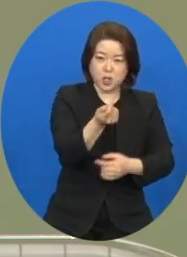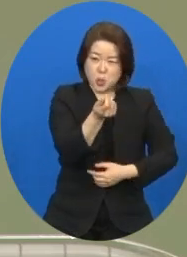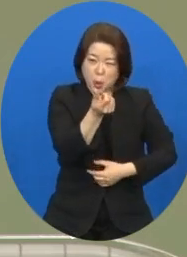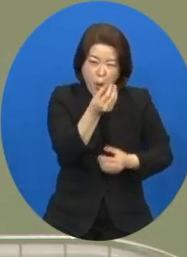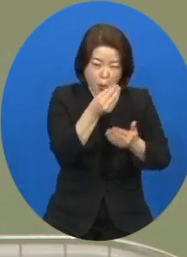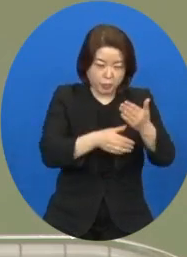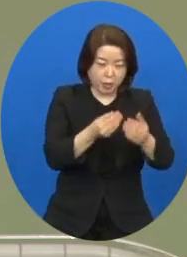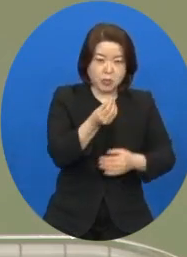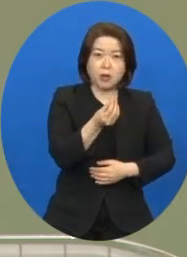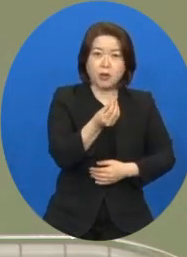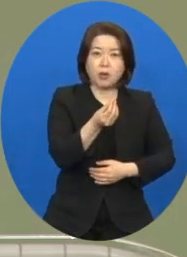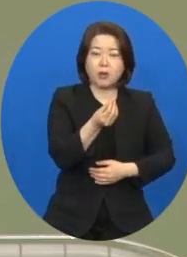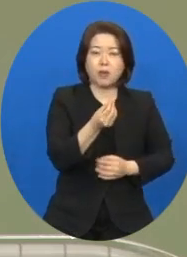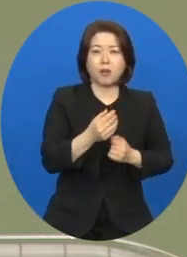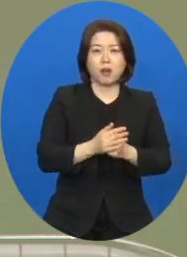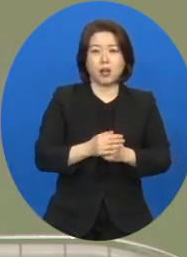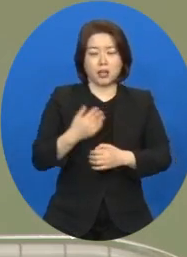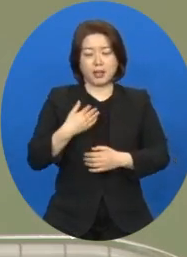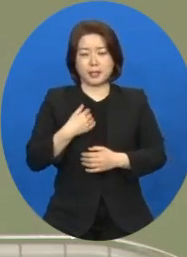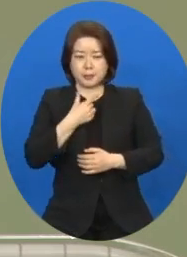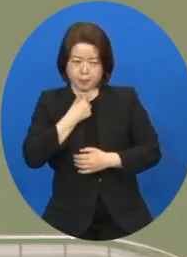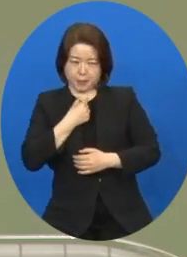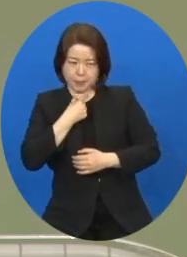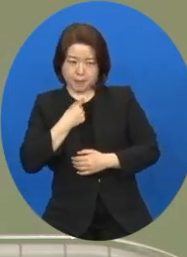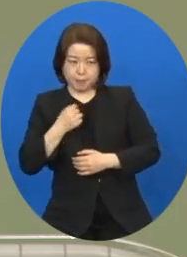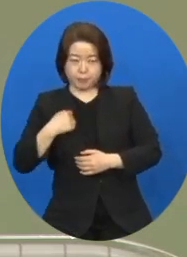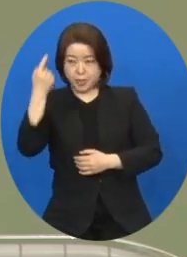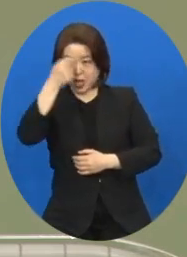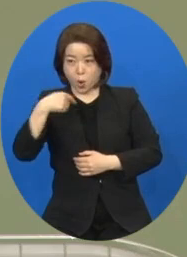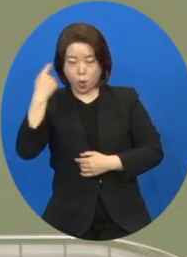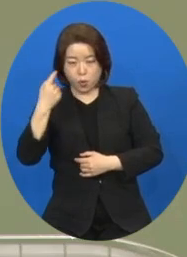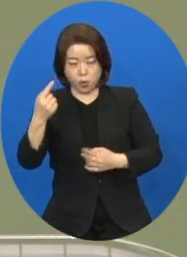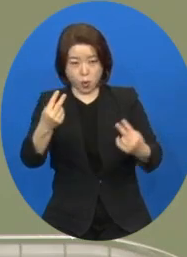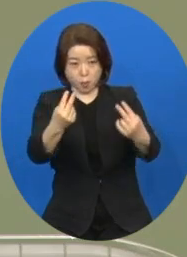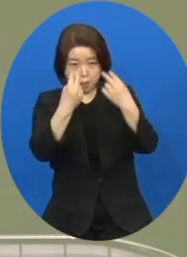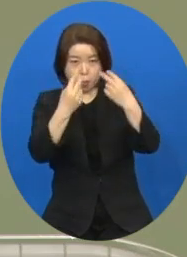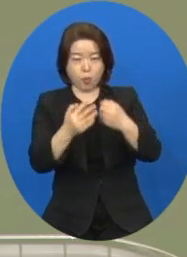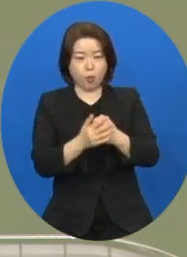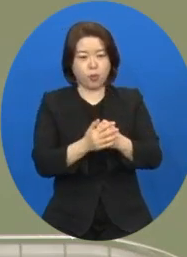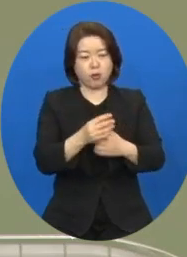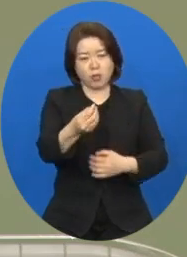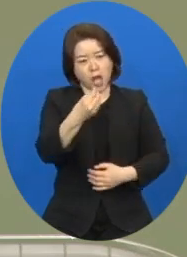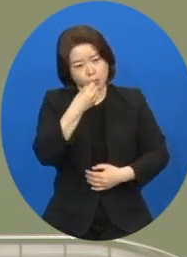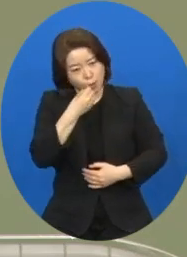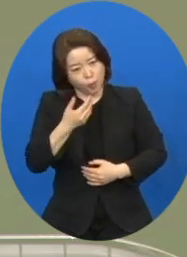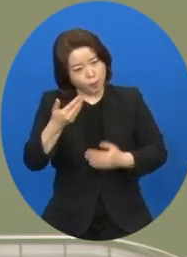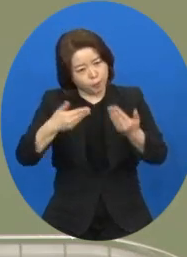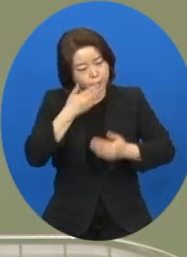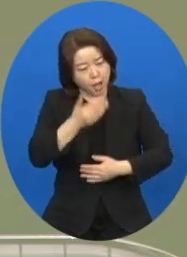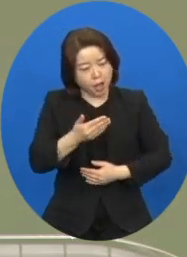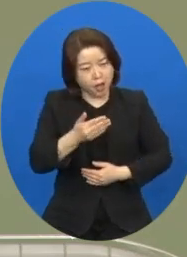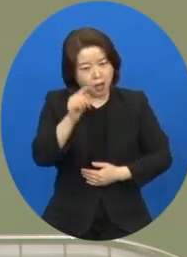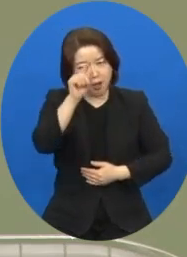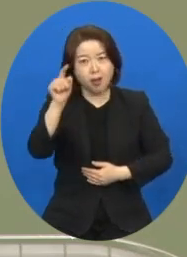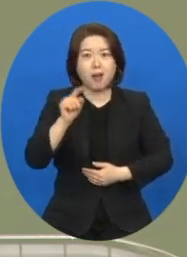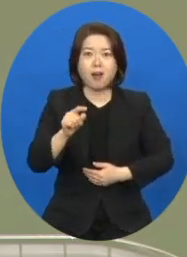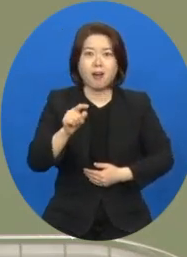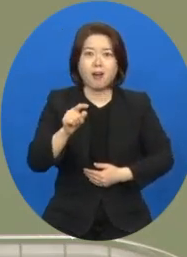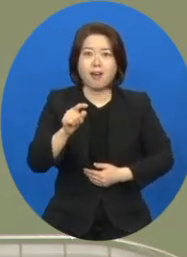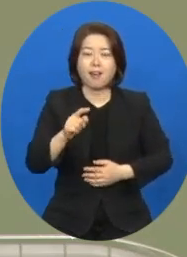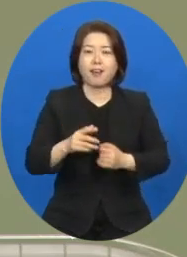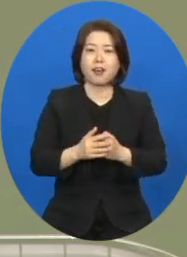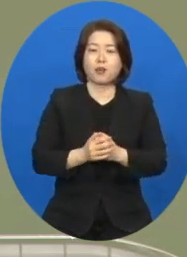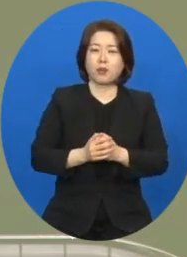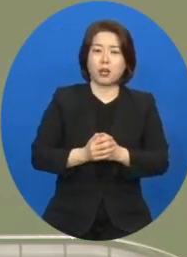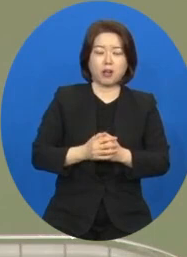조각마저도 그거 먹고 싶어하는 내 얼굴 보고 어떻게 줄 수 있나? 그리고 자기는 또